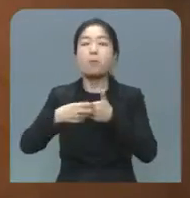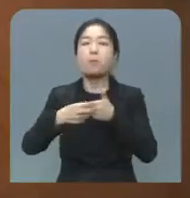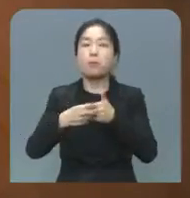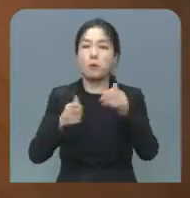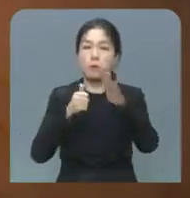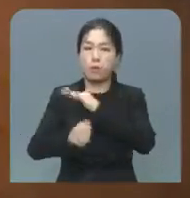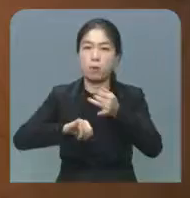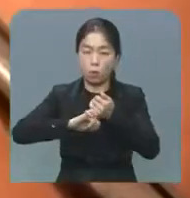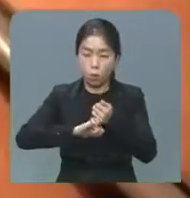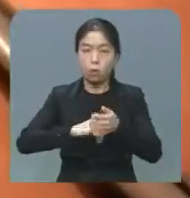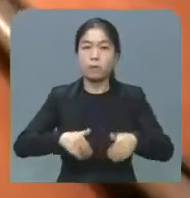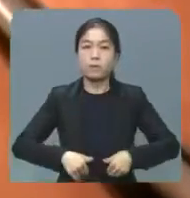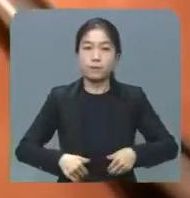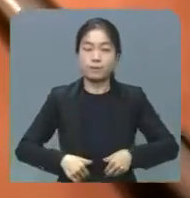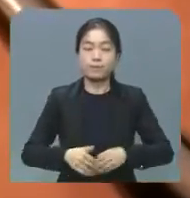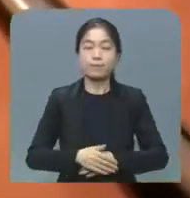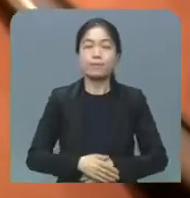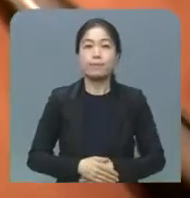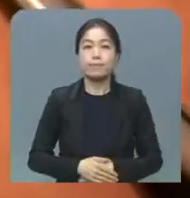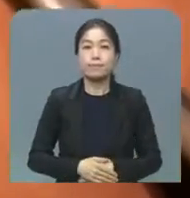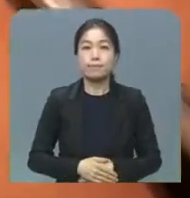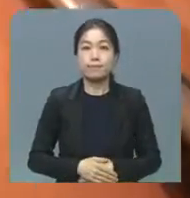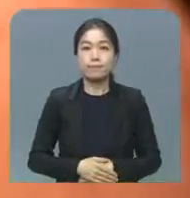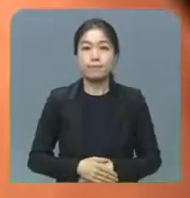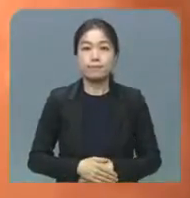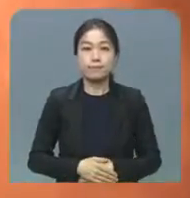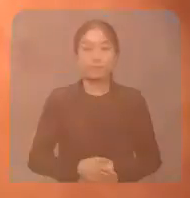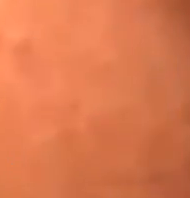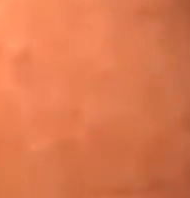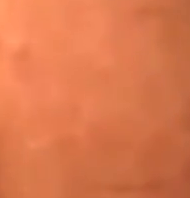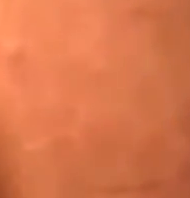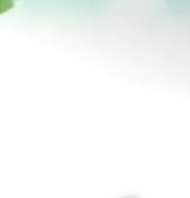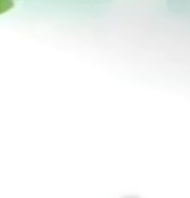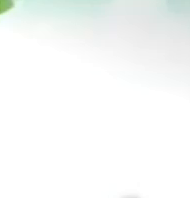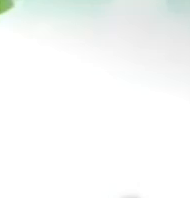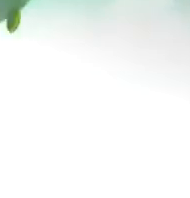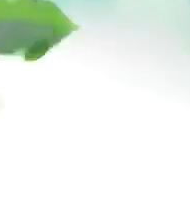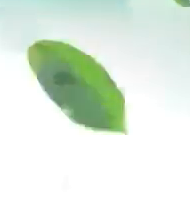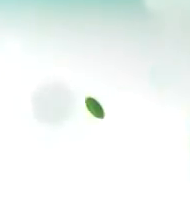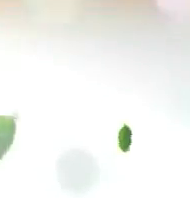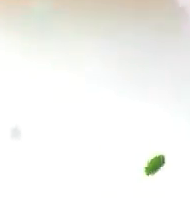진료를 받아야 합니다 kbs 뉴스 김형수 입니다